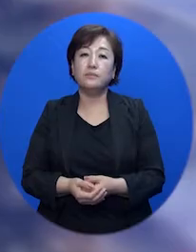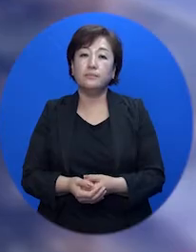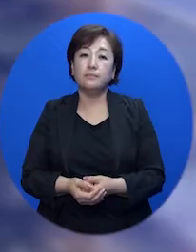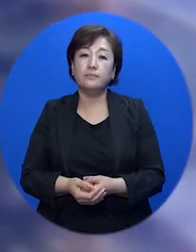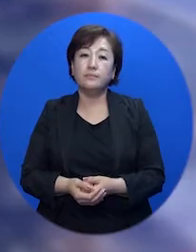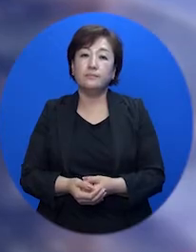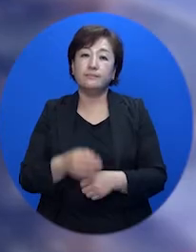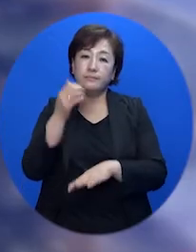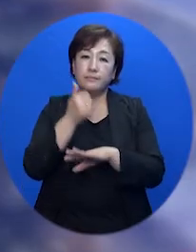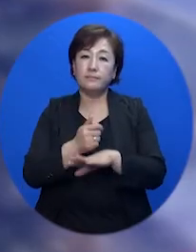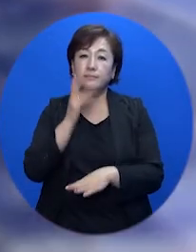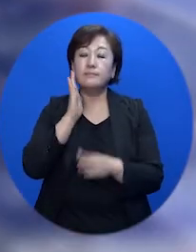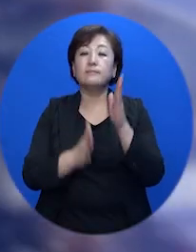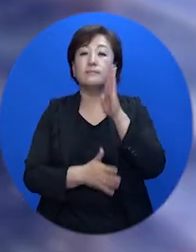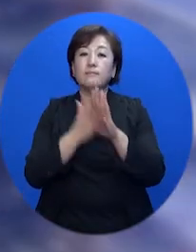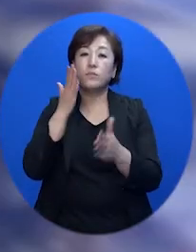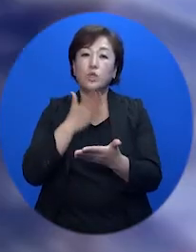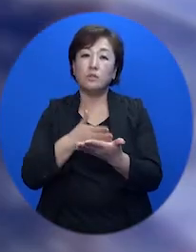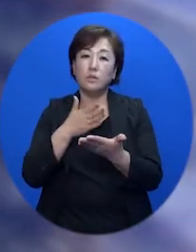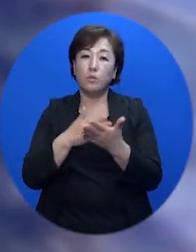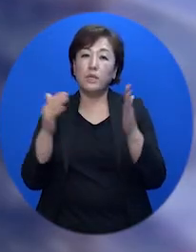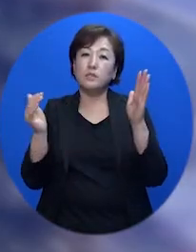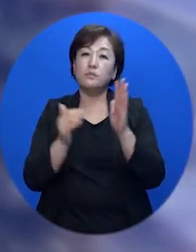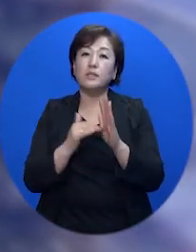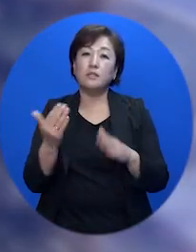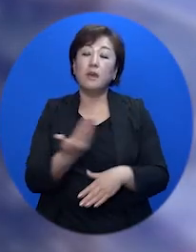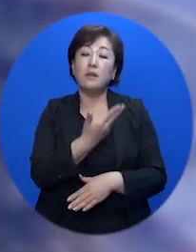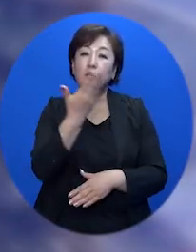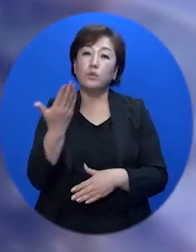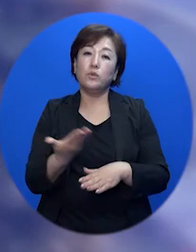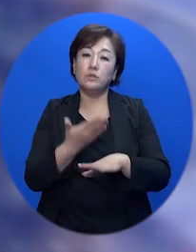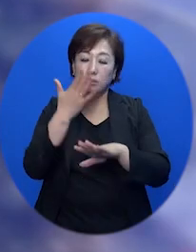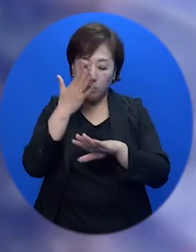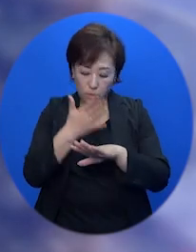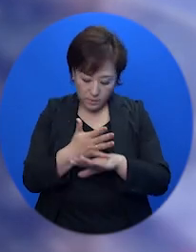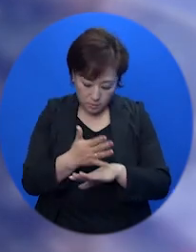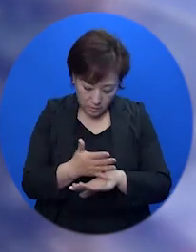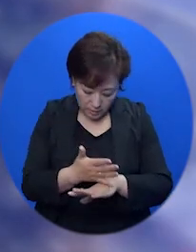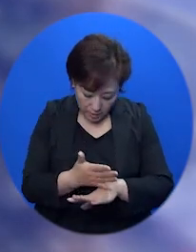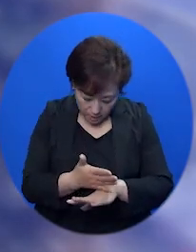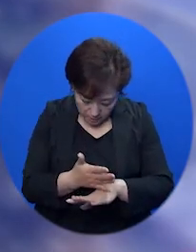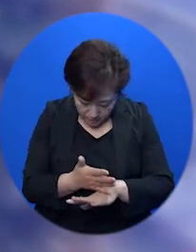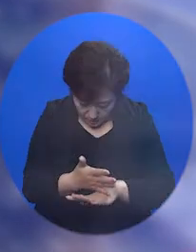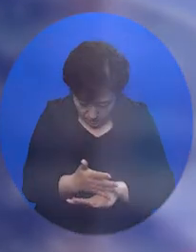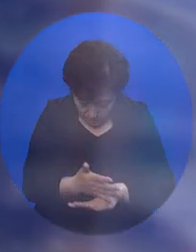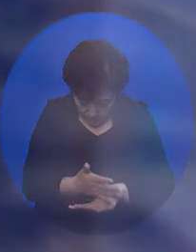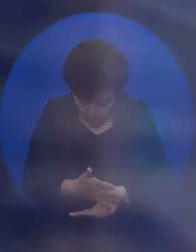이상으로 울산 시정 뉴스 마칩니다. 시청해주신 여러분, 고맙습니다.